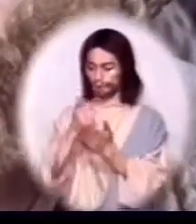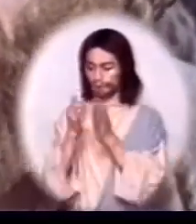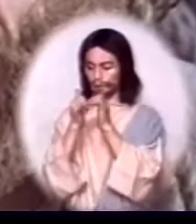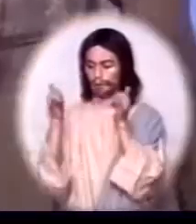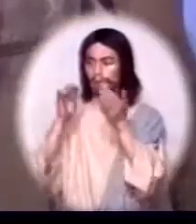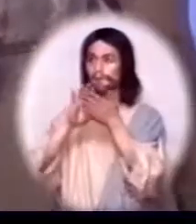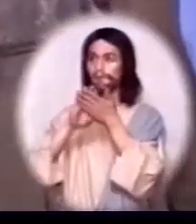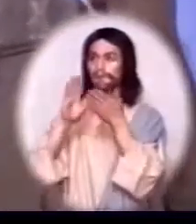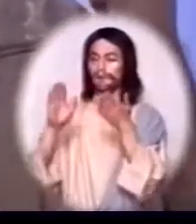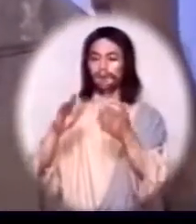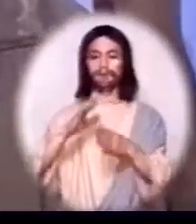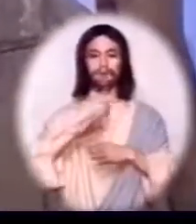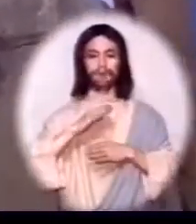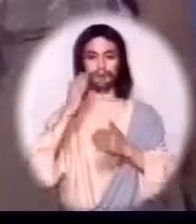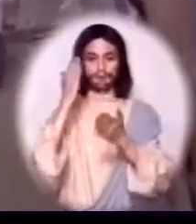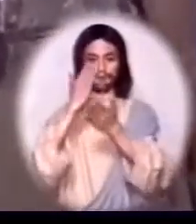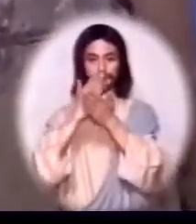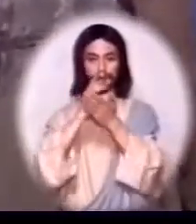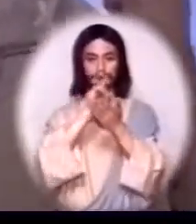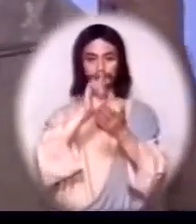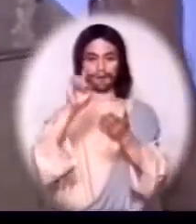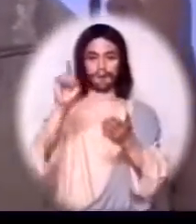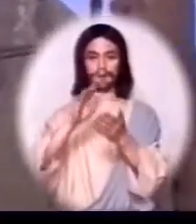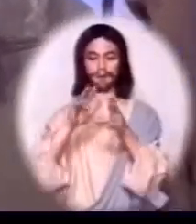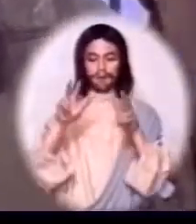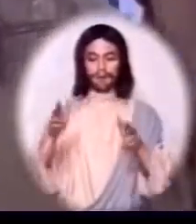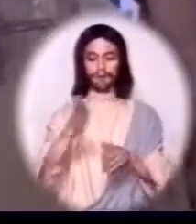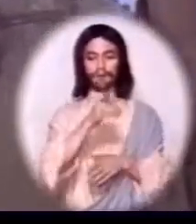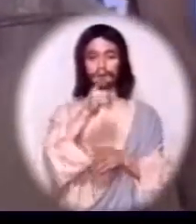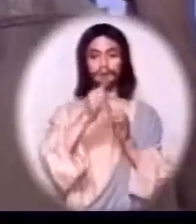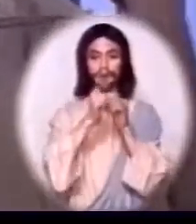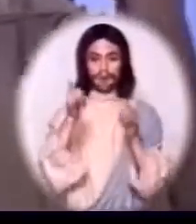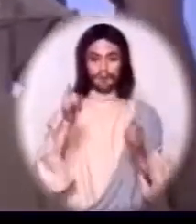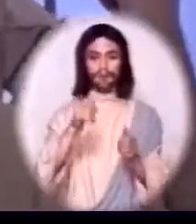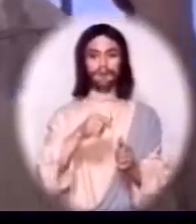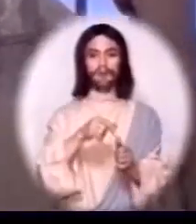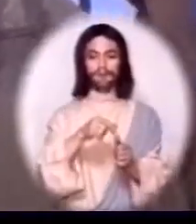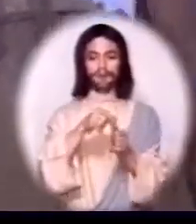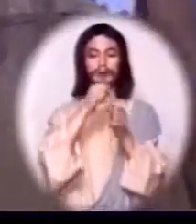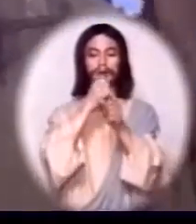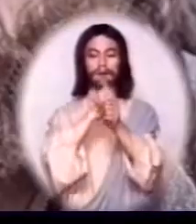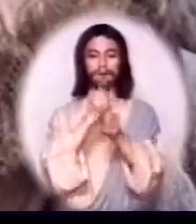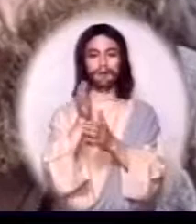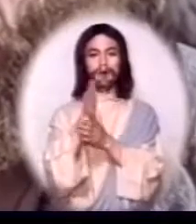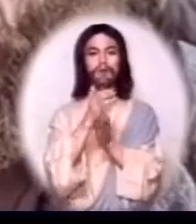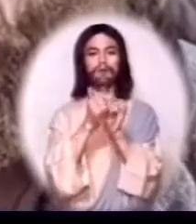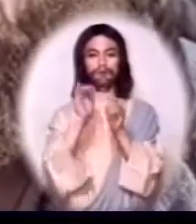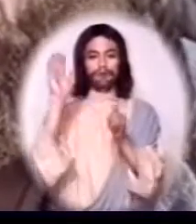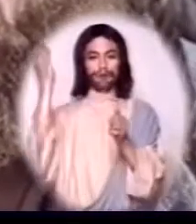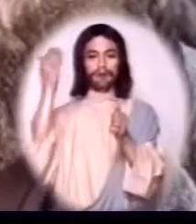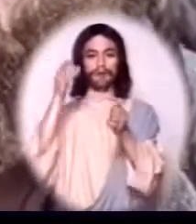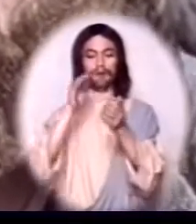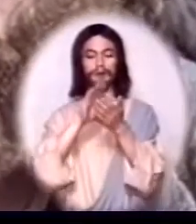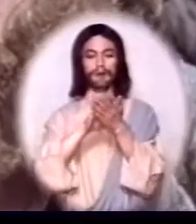저는 죄인입니다. 두려워 마라. 이제부터 너는 사람 낚는 어부가 되리라.